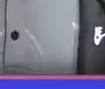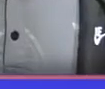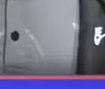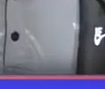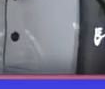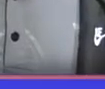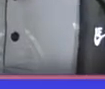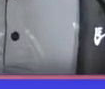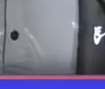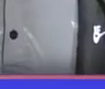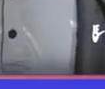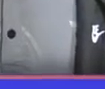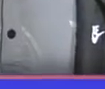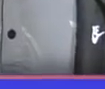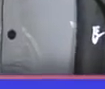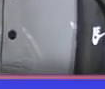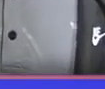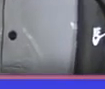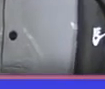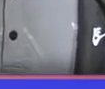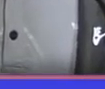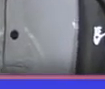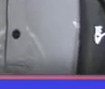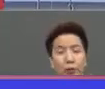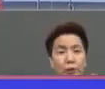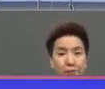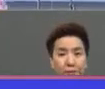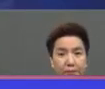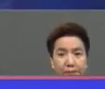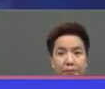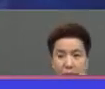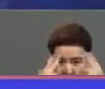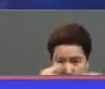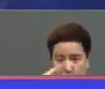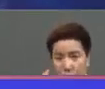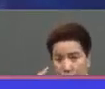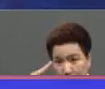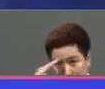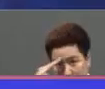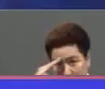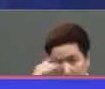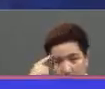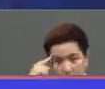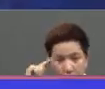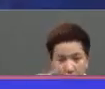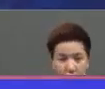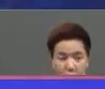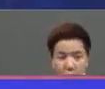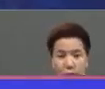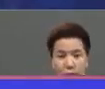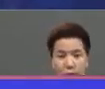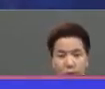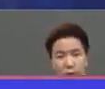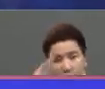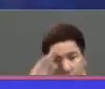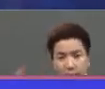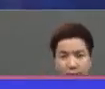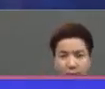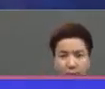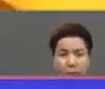รัฐมนตรีว่าการกระทรวงวัฒนธรรมกล่าวว่าเนื่องในวันคล้ายวันพระบรมราชสมภพพระบาทสมเด็จพระบรมนาธิเบศร์